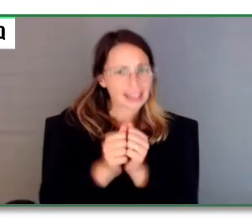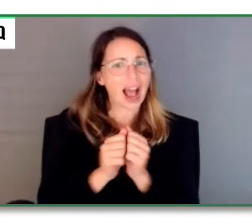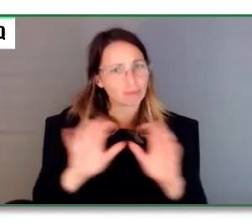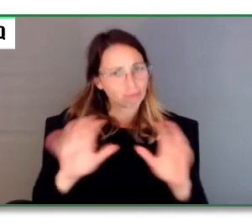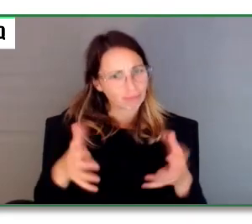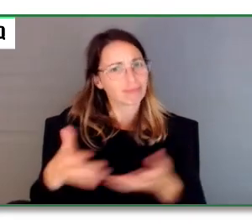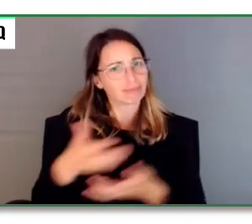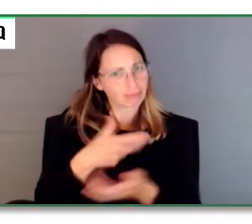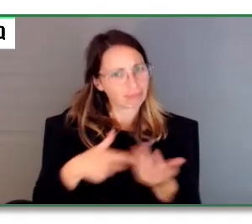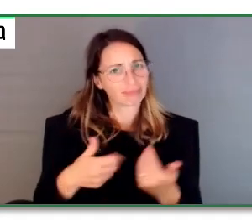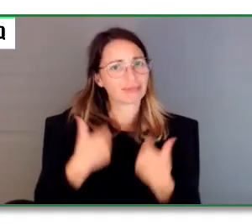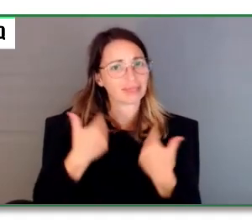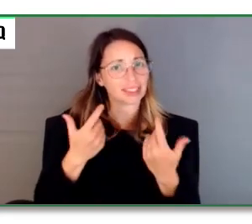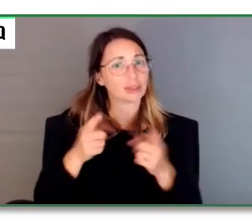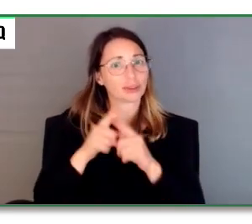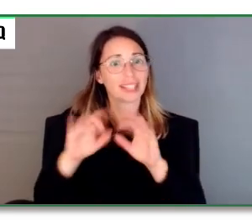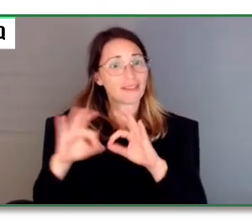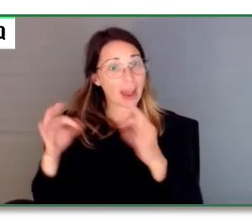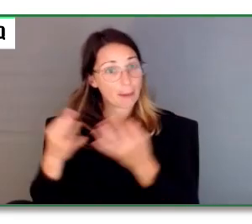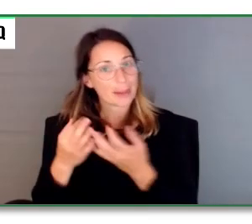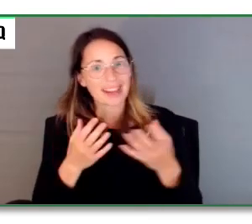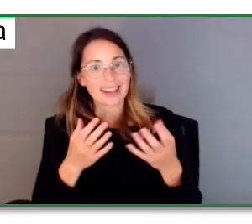familles peuvent être actives ensemble